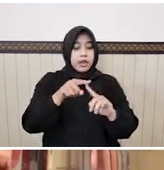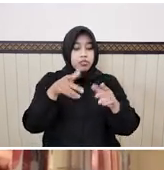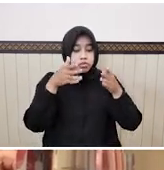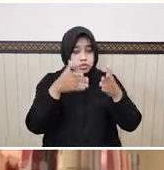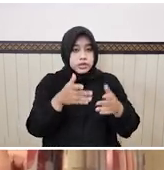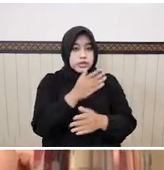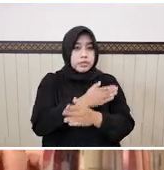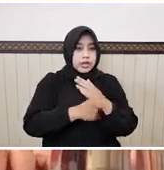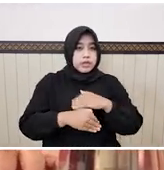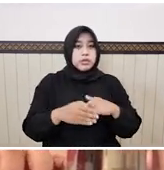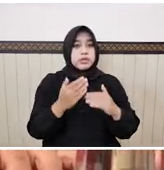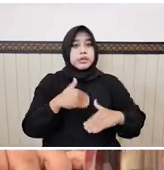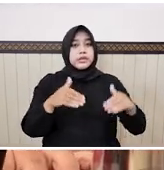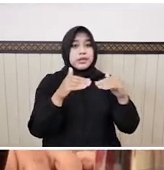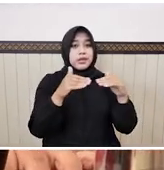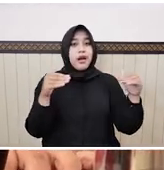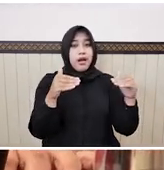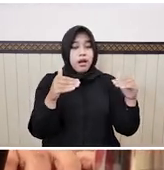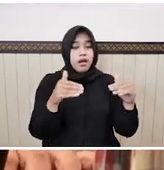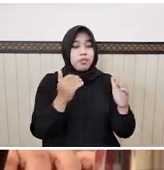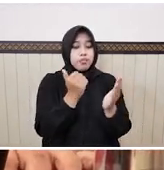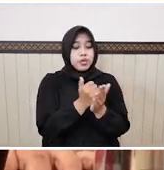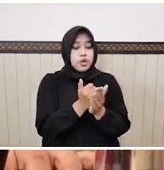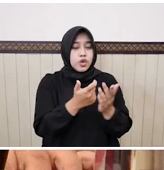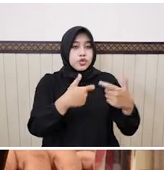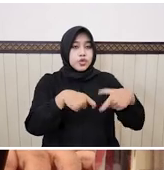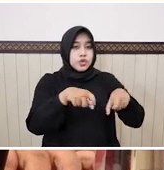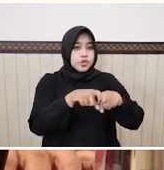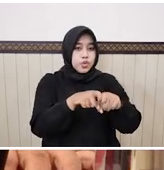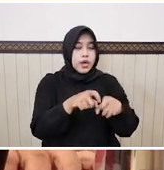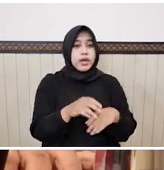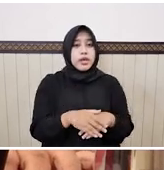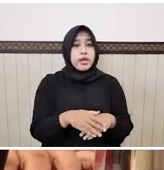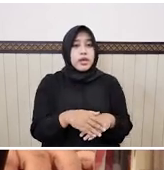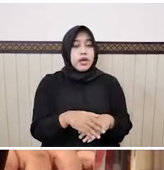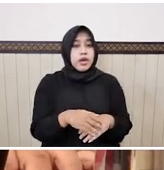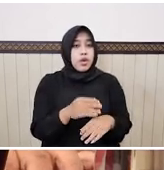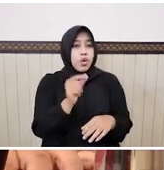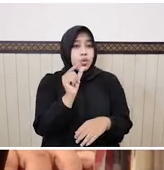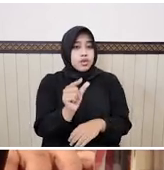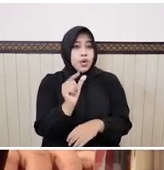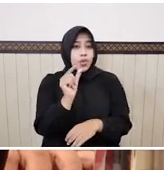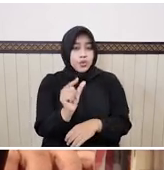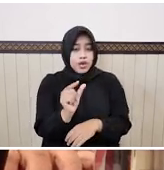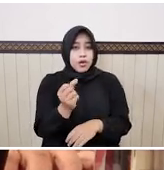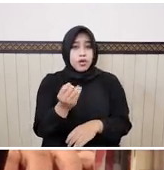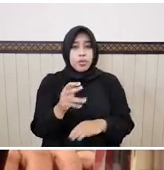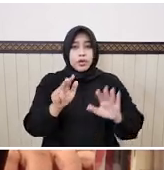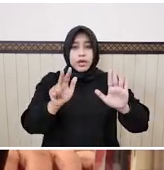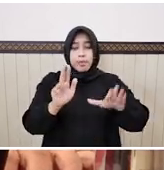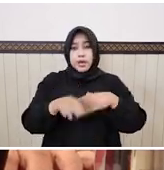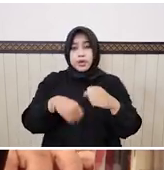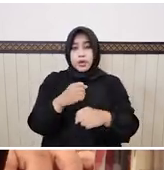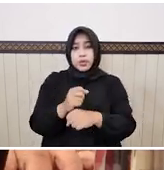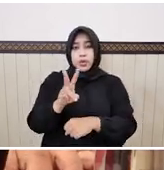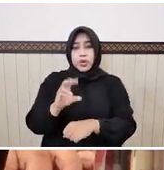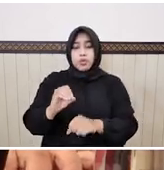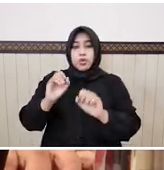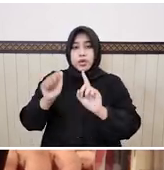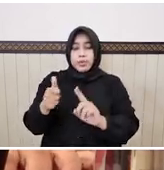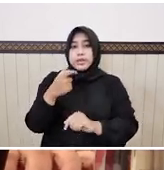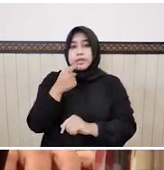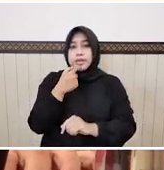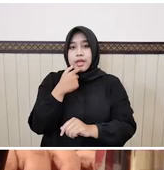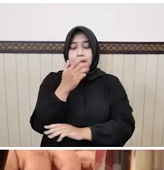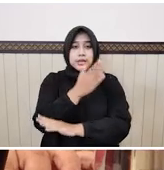berdasarkan kesetaraan ini sesuai dengan maklumat yang ada dalam undang-undang nomor 8 tahun 2016